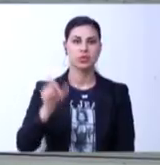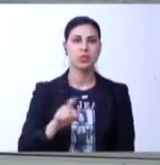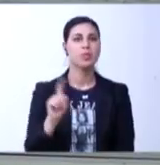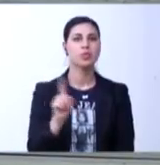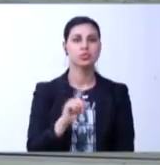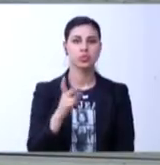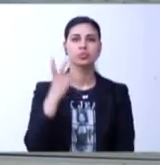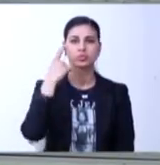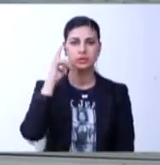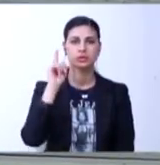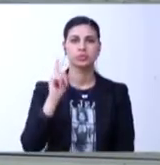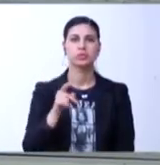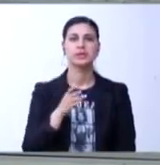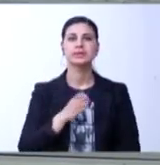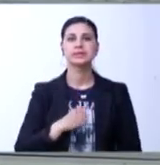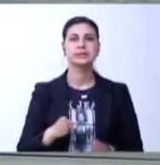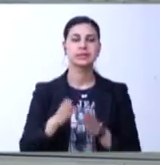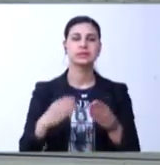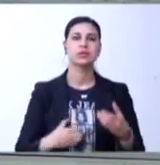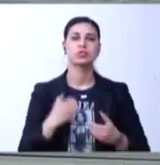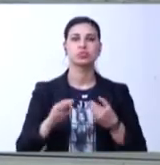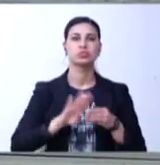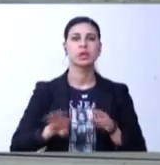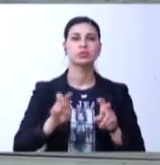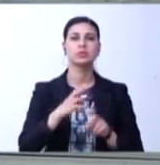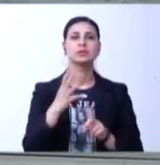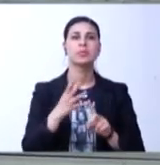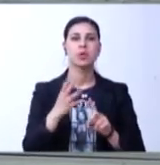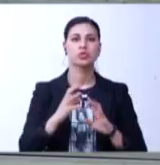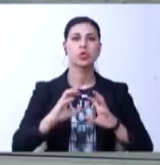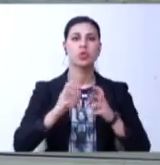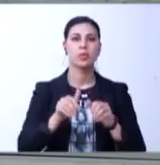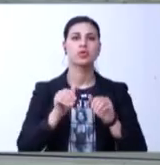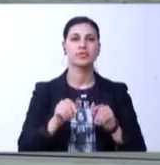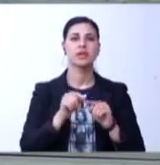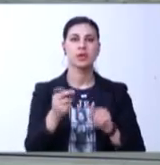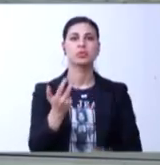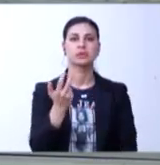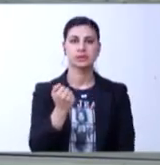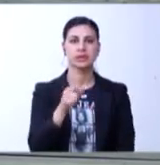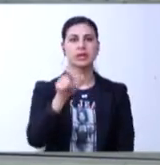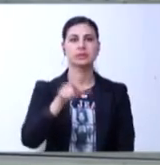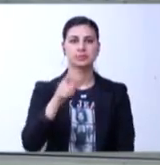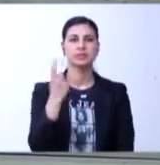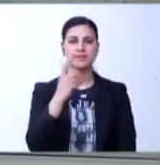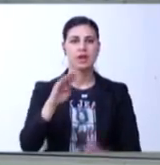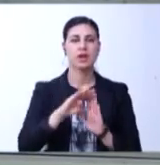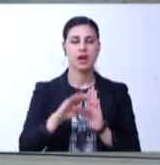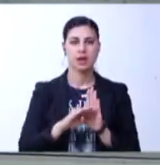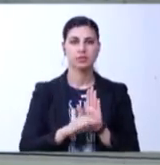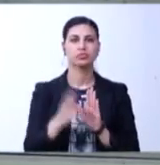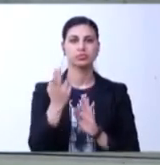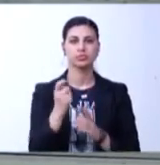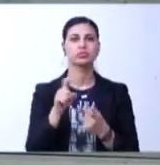რომ აღვნიშნოთ საგზაო უსაფრთხოების მეოთხე გლობალური კვირეული. რასაკვირველია, საზოგადოებრივი მაუწყებელი